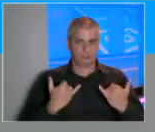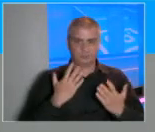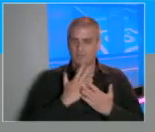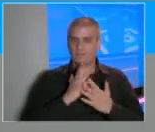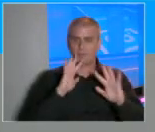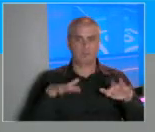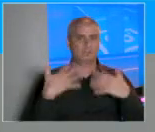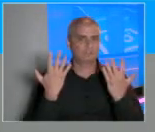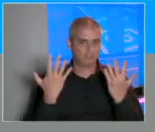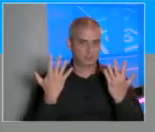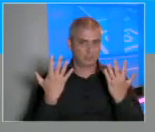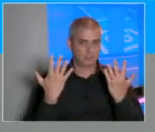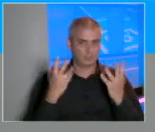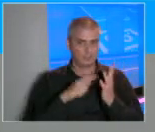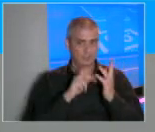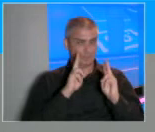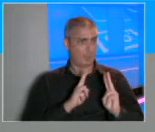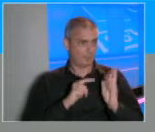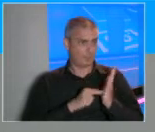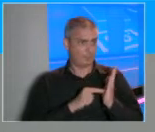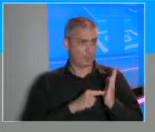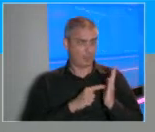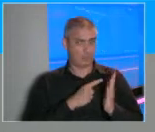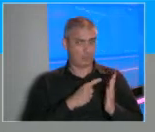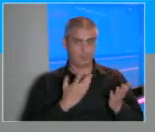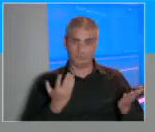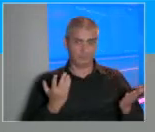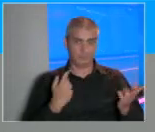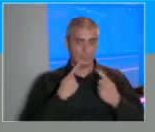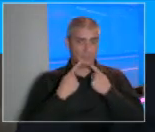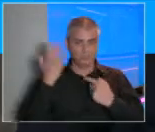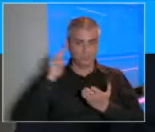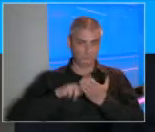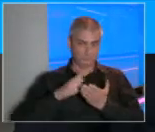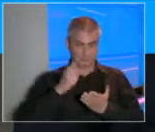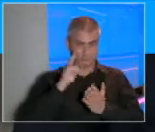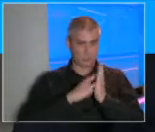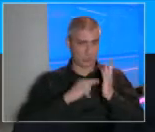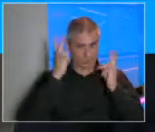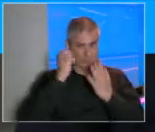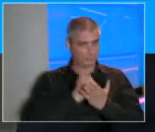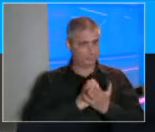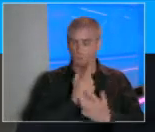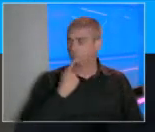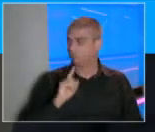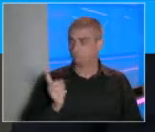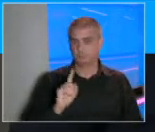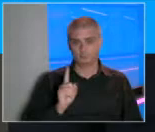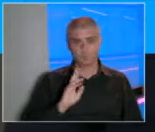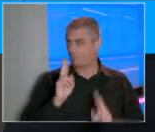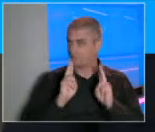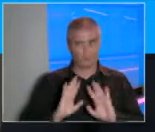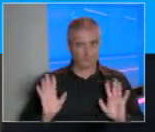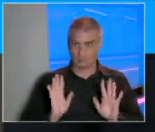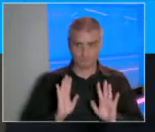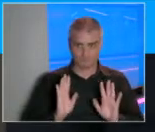קרוב ל10 שנים. והיא בהקפאה כרגע בעקבות הדיון שהיה בבגץ על חוק ההסדרה? לא, לא, היא לא בהקפאה.